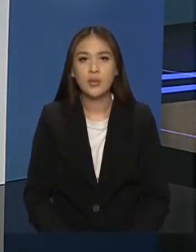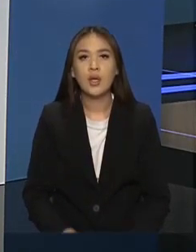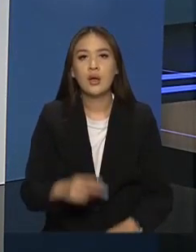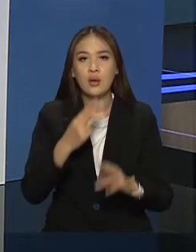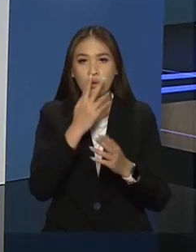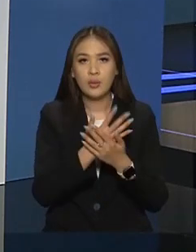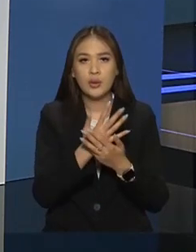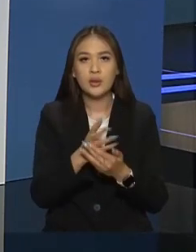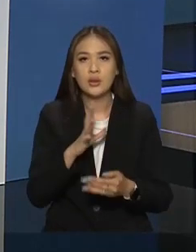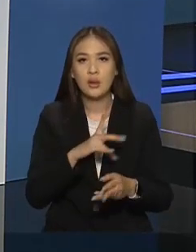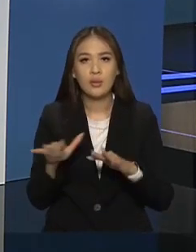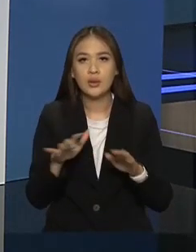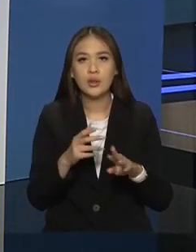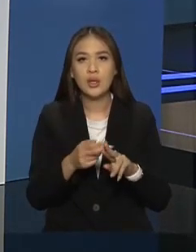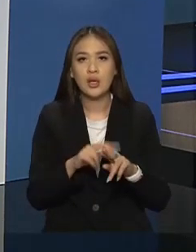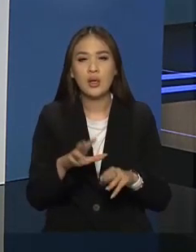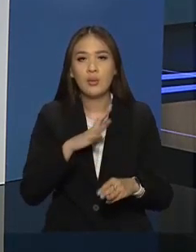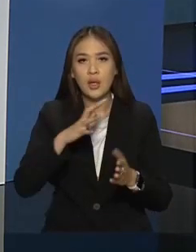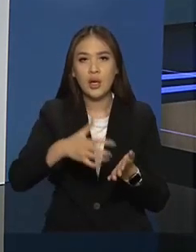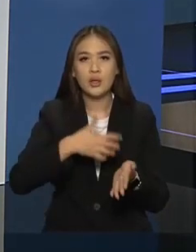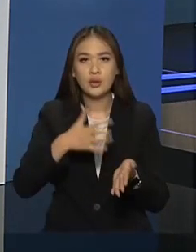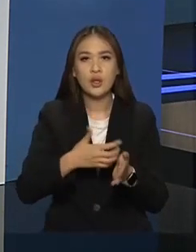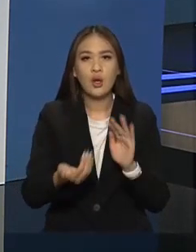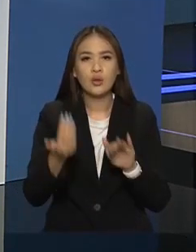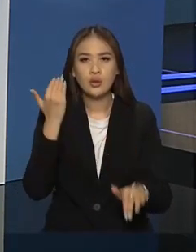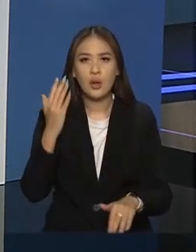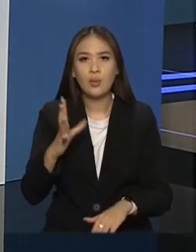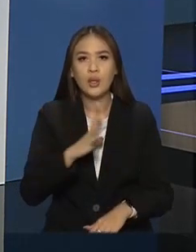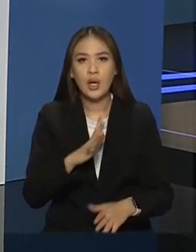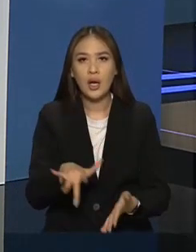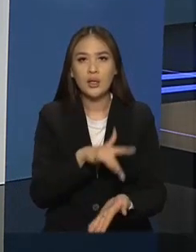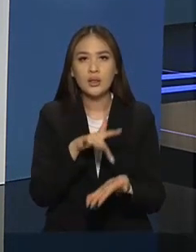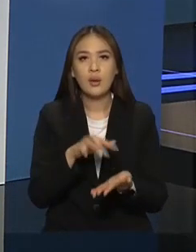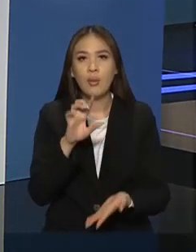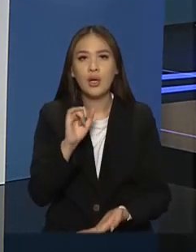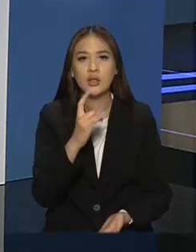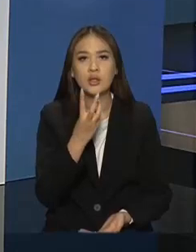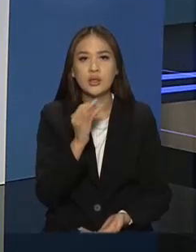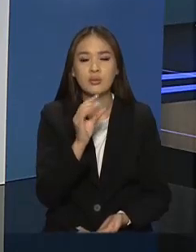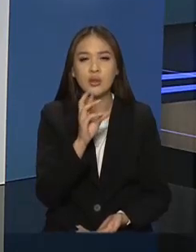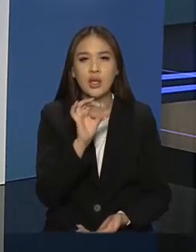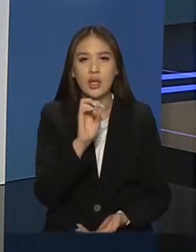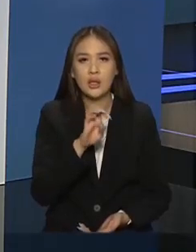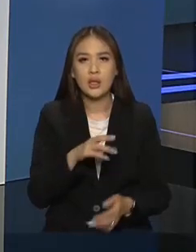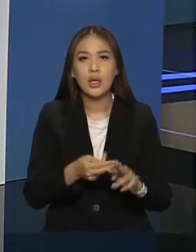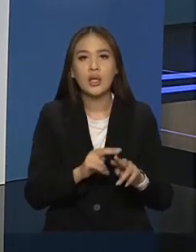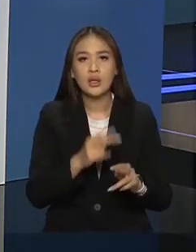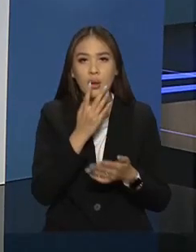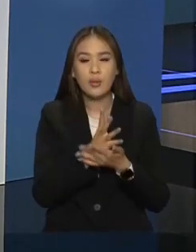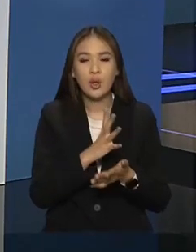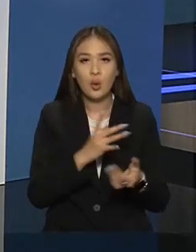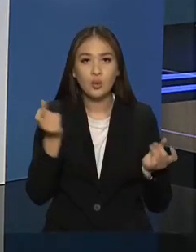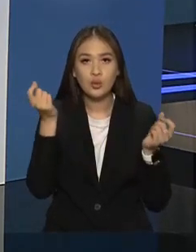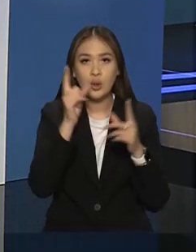уникальные находки сделали при раскопках средневекового Городища бар Шымкент в Кызылординской области там обнаружили